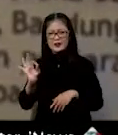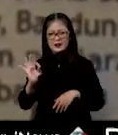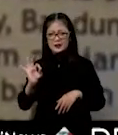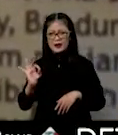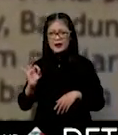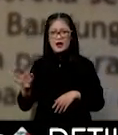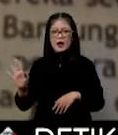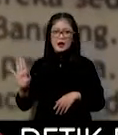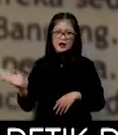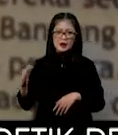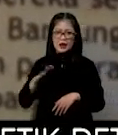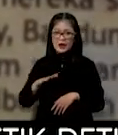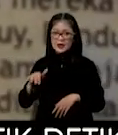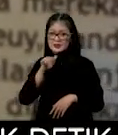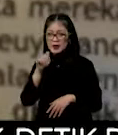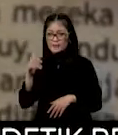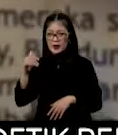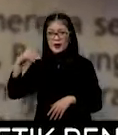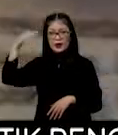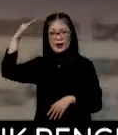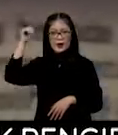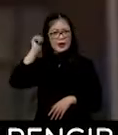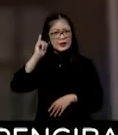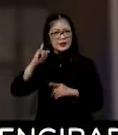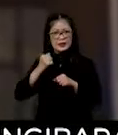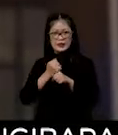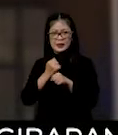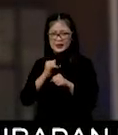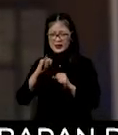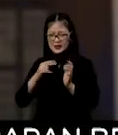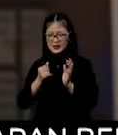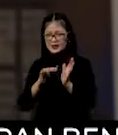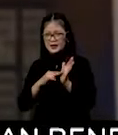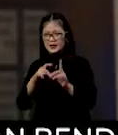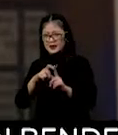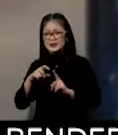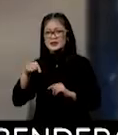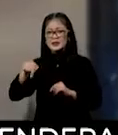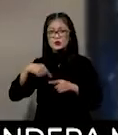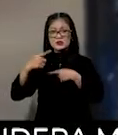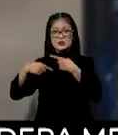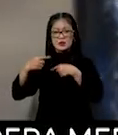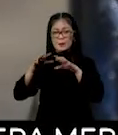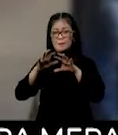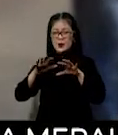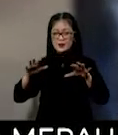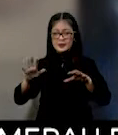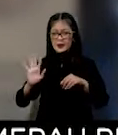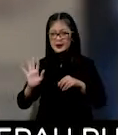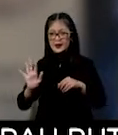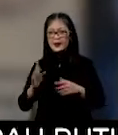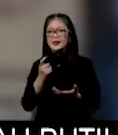anak, yaitu anak dari kakak Ibu Inggit Garnasih. Tidak banyak cerita perjuangan perempuan tangguh yang menemani